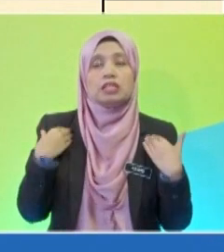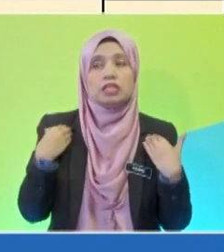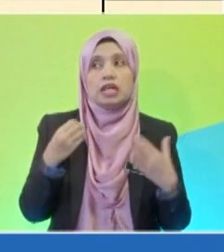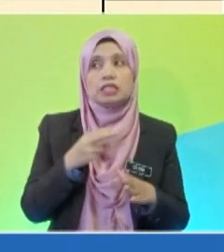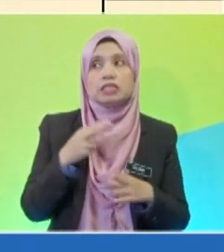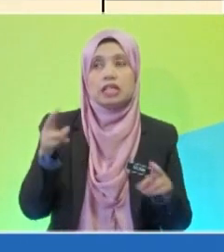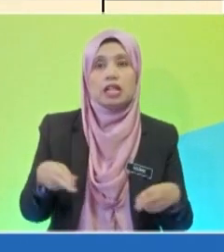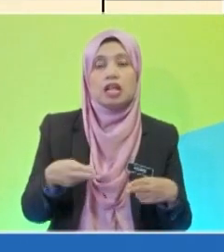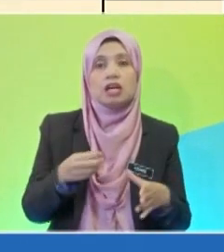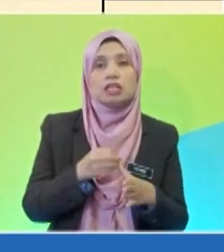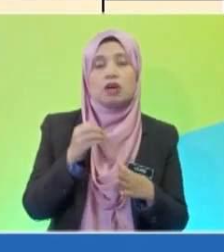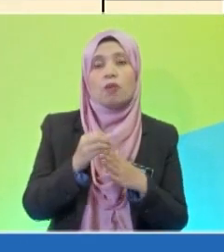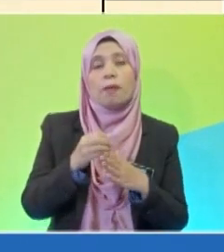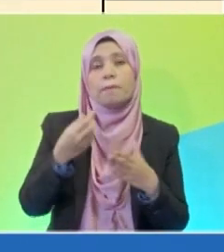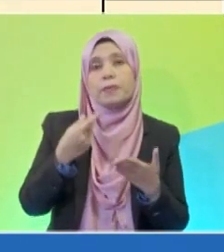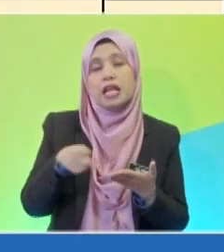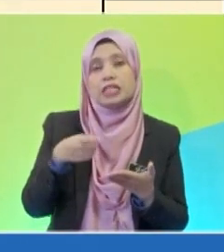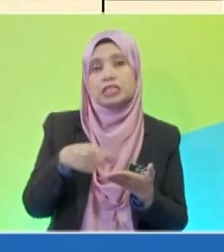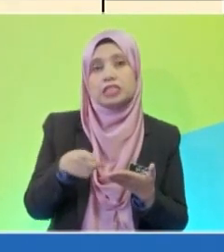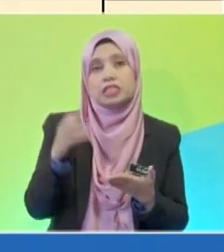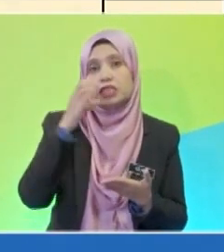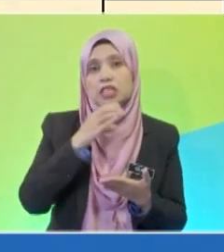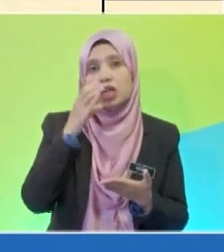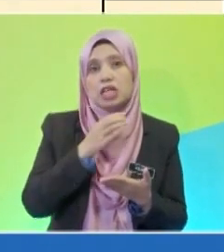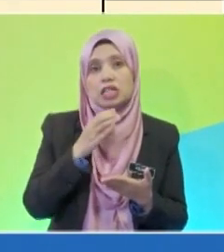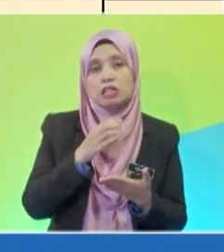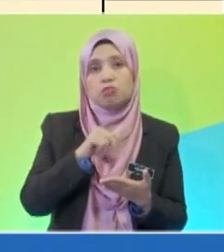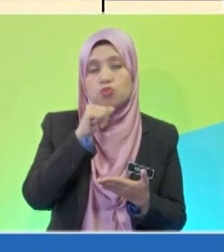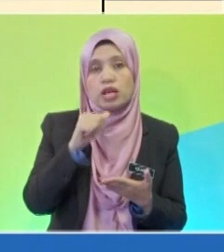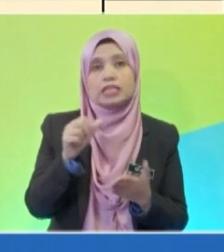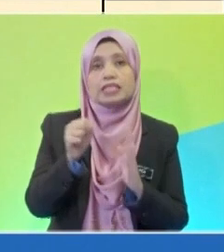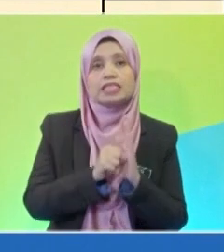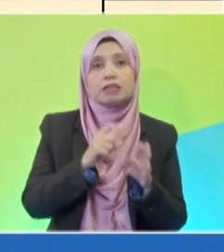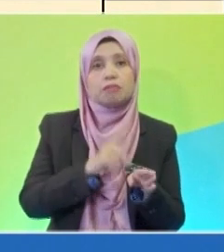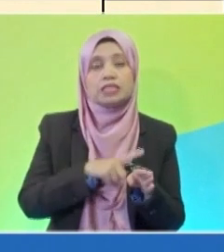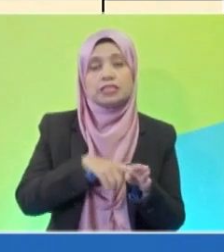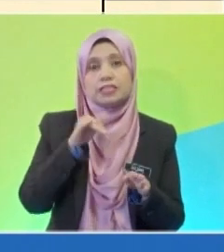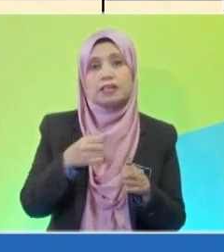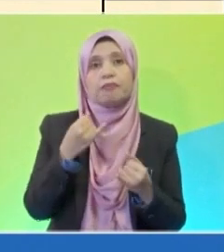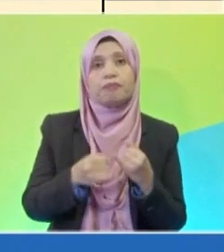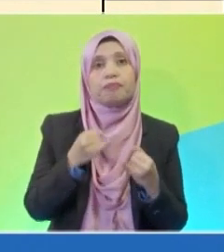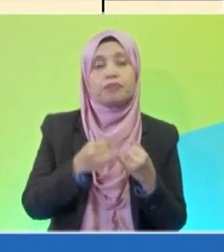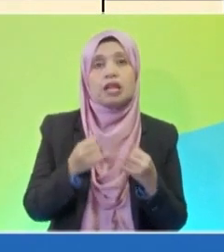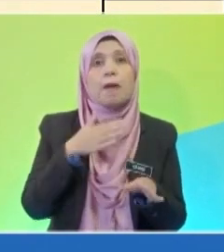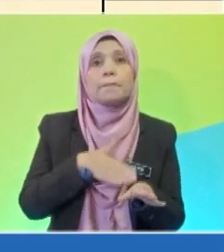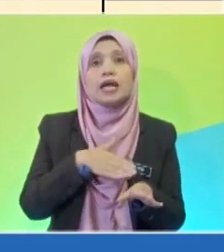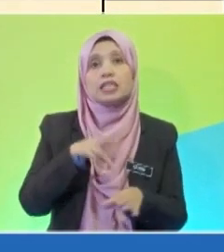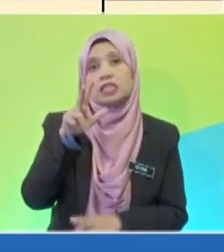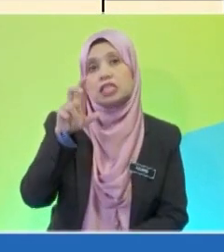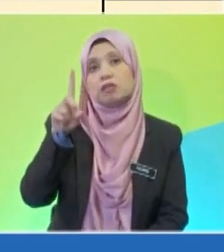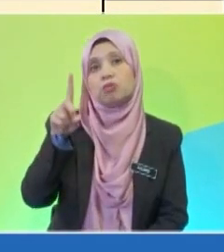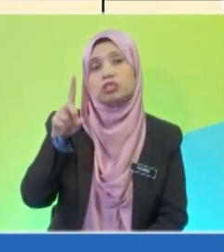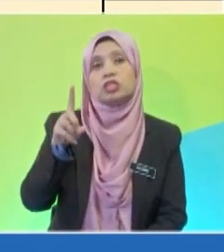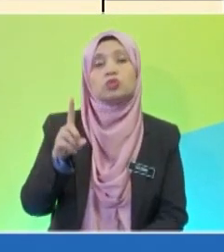tak belanja? Kemudian aset bukan semasa, cari. Ada tak aset bukan semasa di sini adalah yang akhir. Cari pada 31 Disember